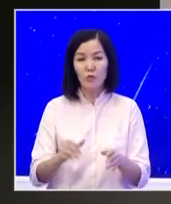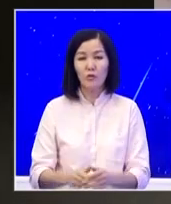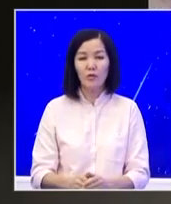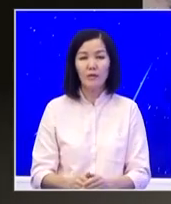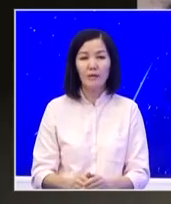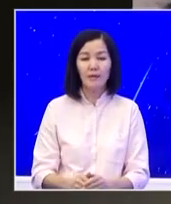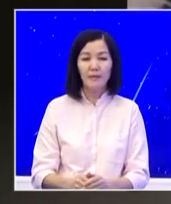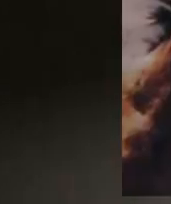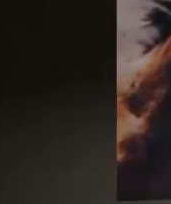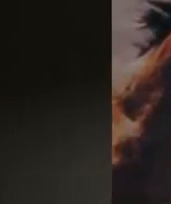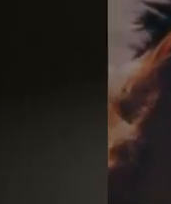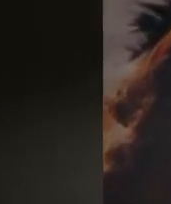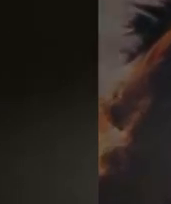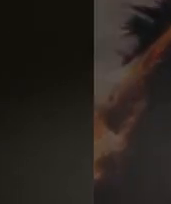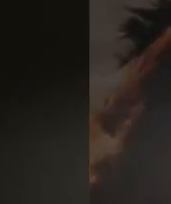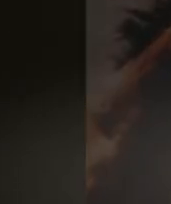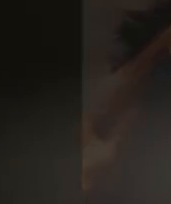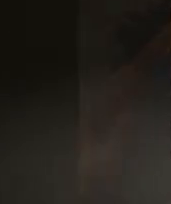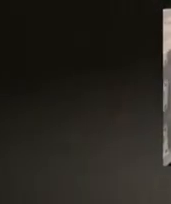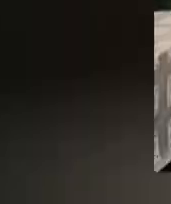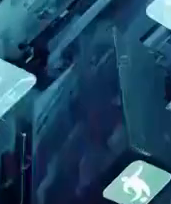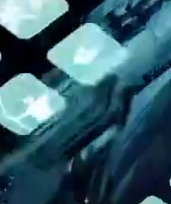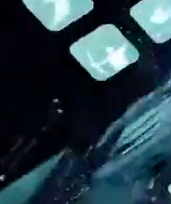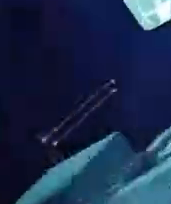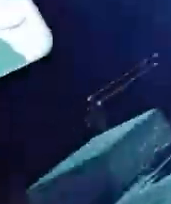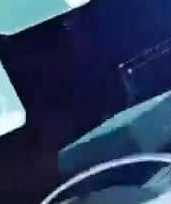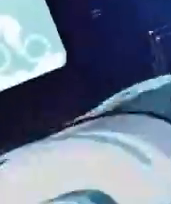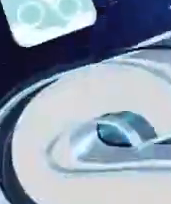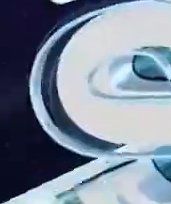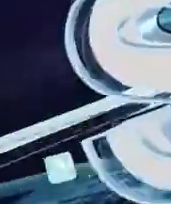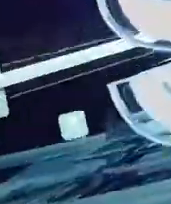Рахымжанов, Жайық Құрманбаев, Жетісу арнасы.